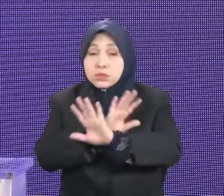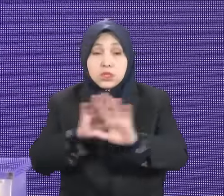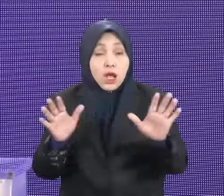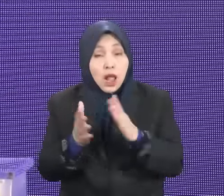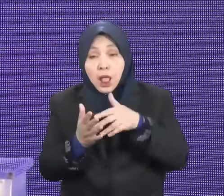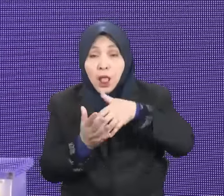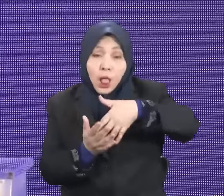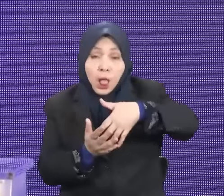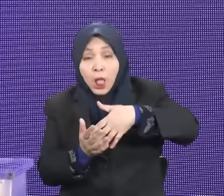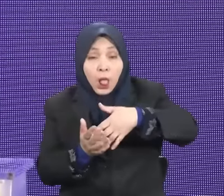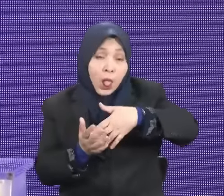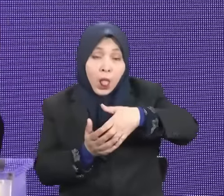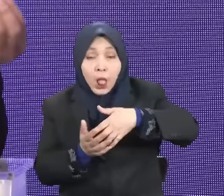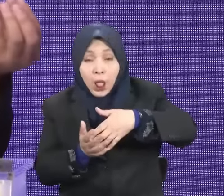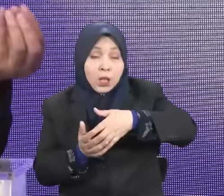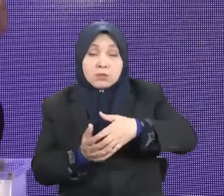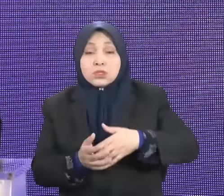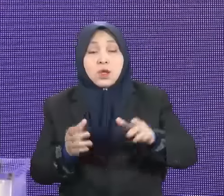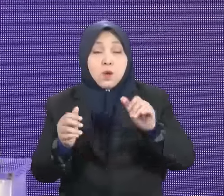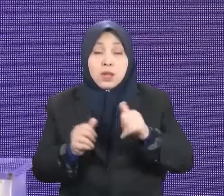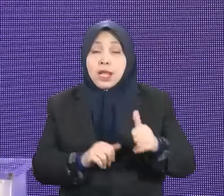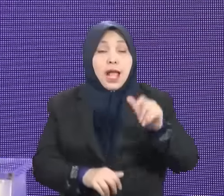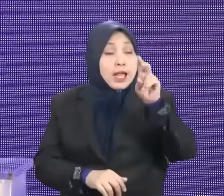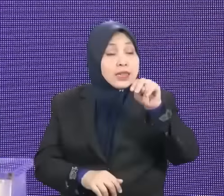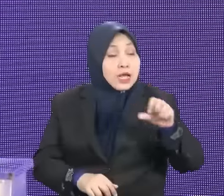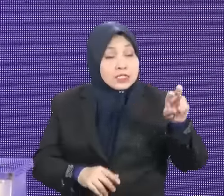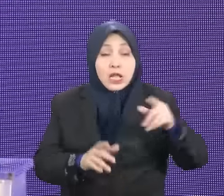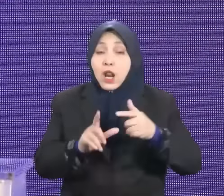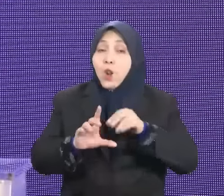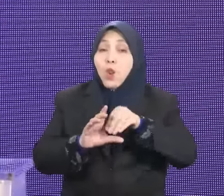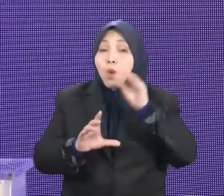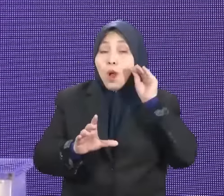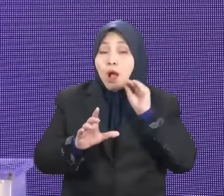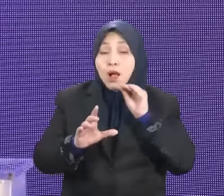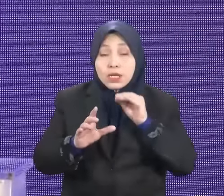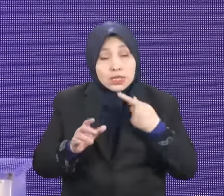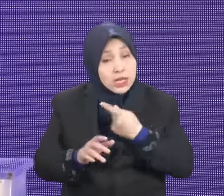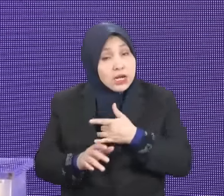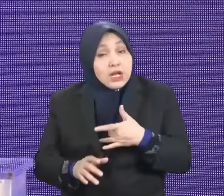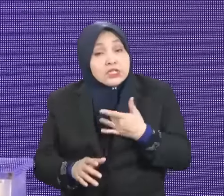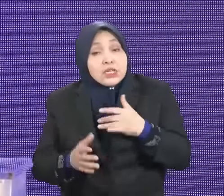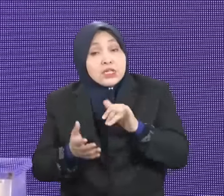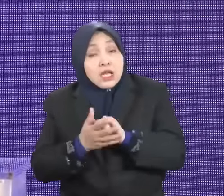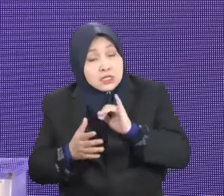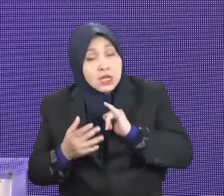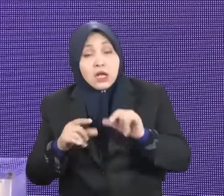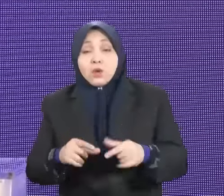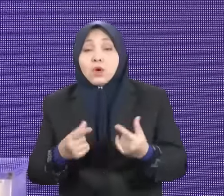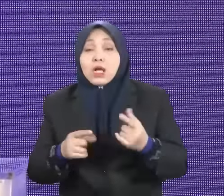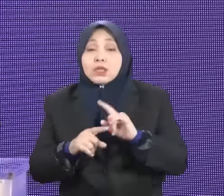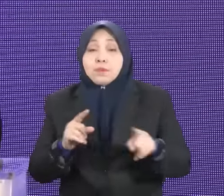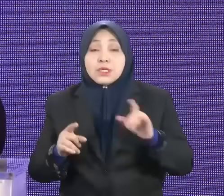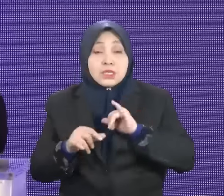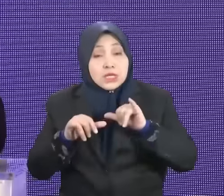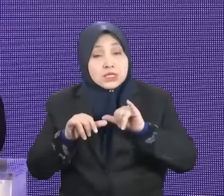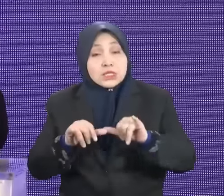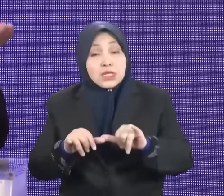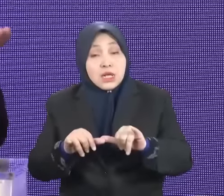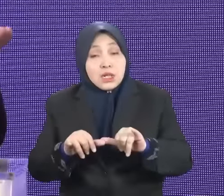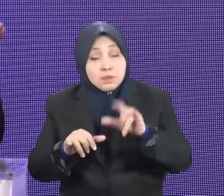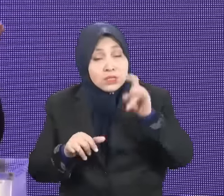jangan digoyahkan oleh An nasir-anasir luar ataupun kita merasakan bahwa saya ada Quran tapi saya masih lagi